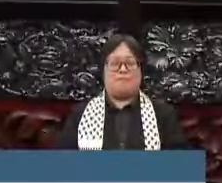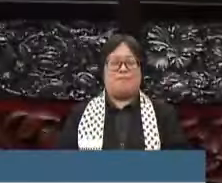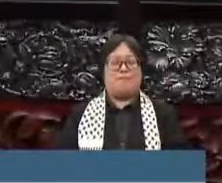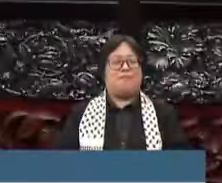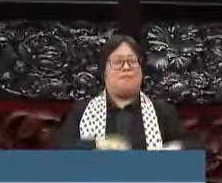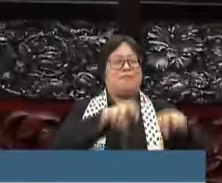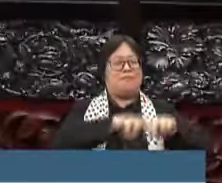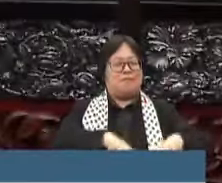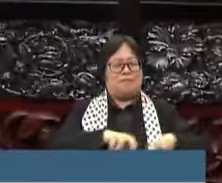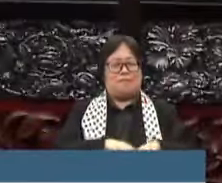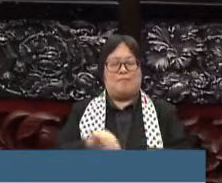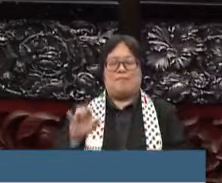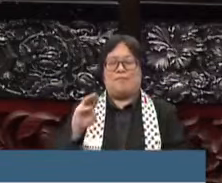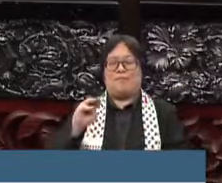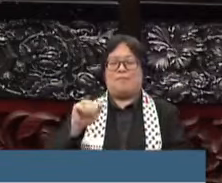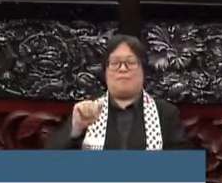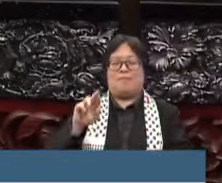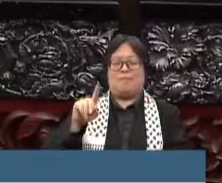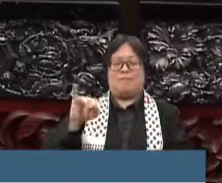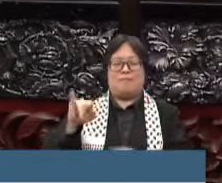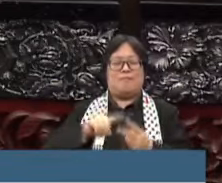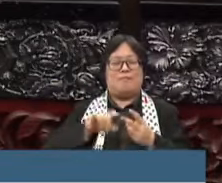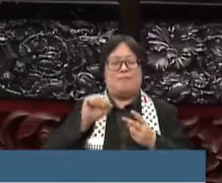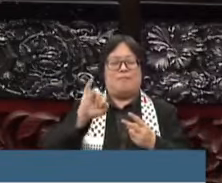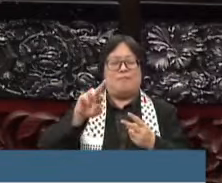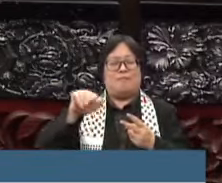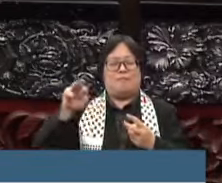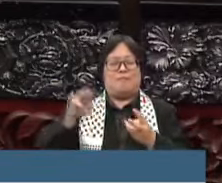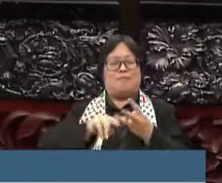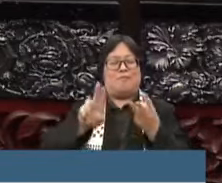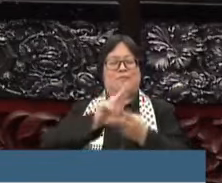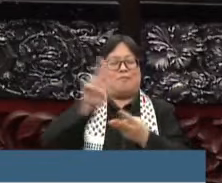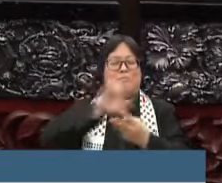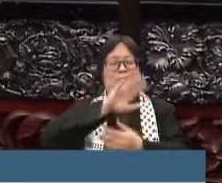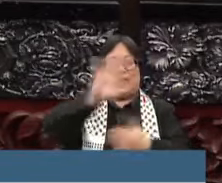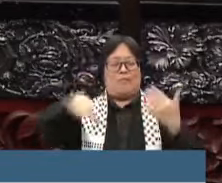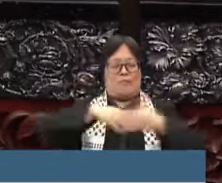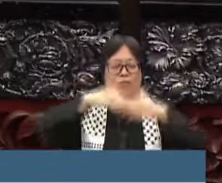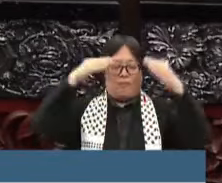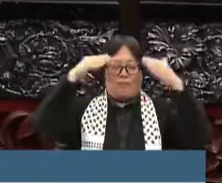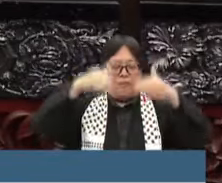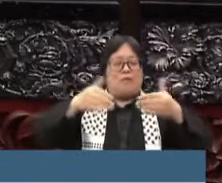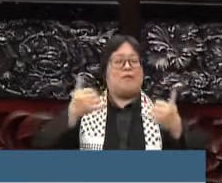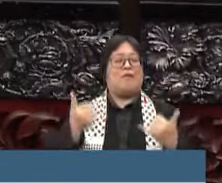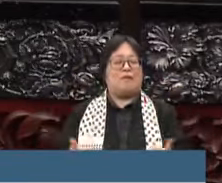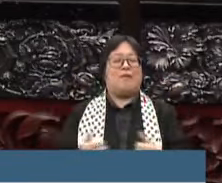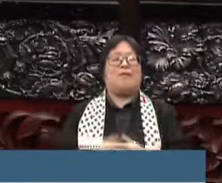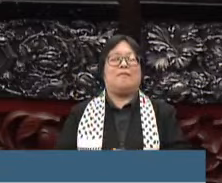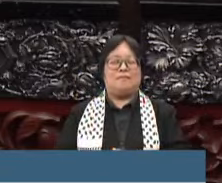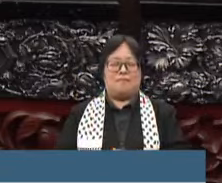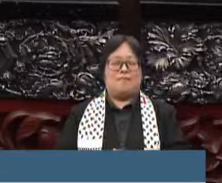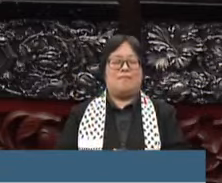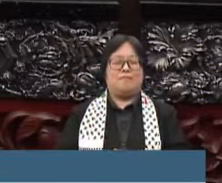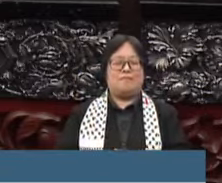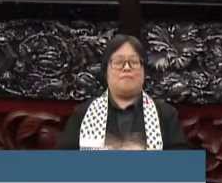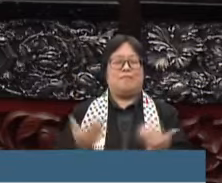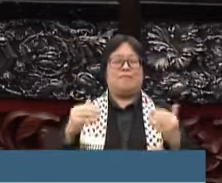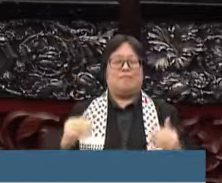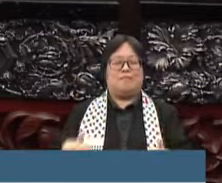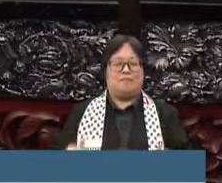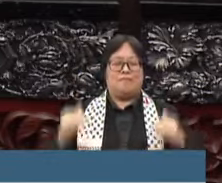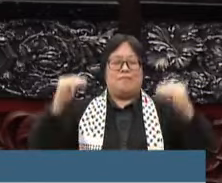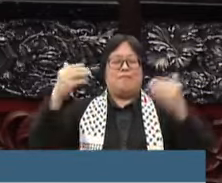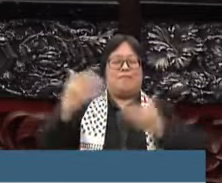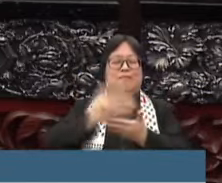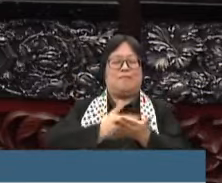kajian daripada Mardi sirim Universiti semua tumpu sekarang sebab itulah ke arah untuk meningkatkan